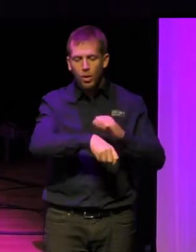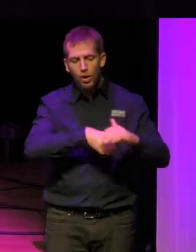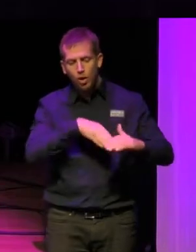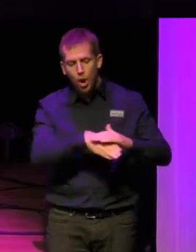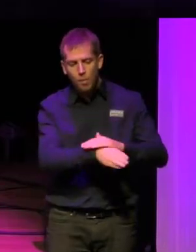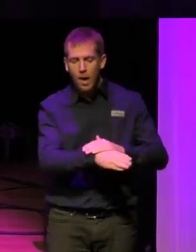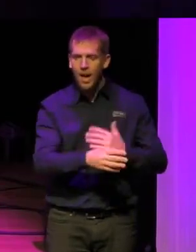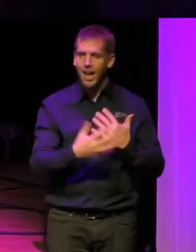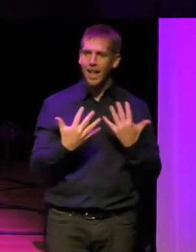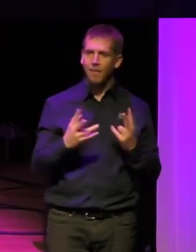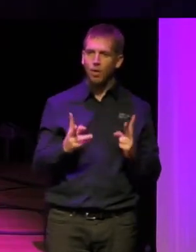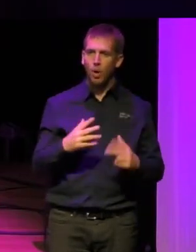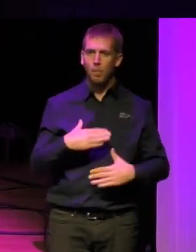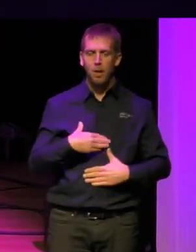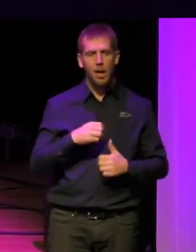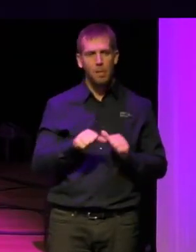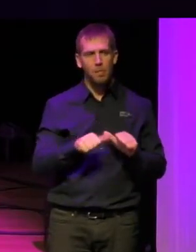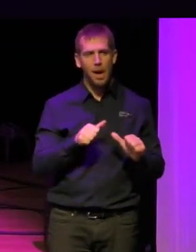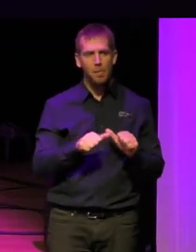blivit papperslösa.